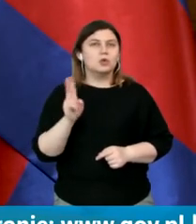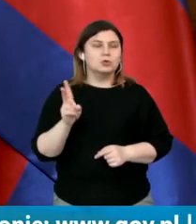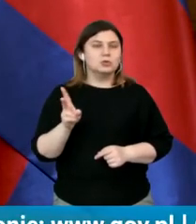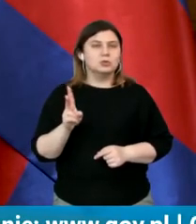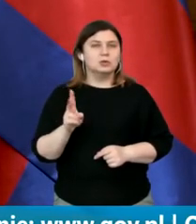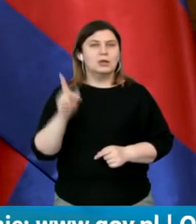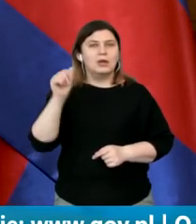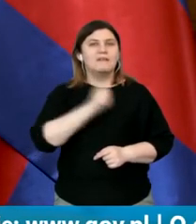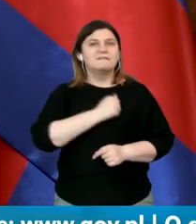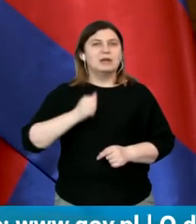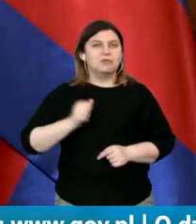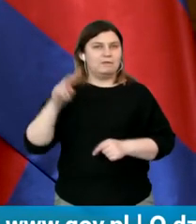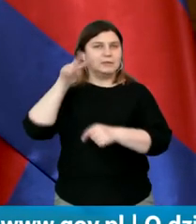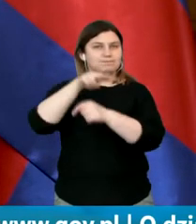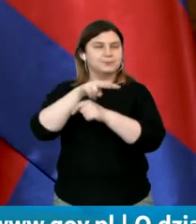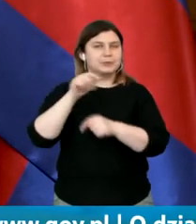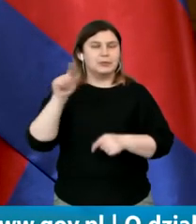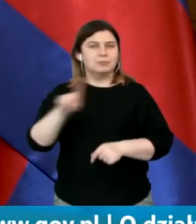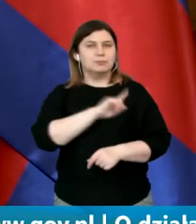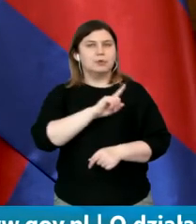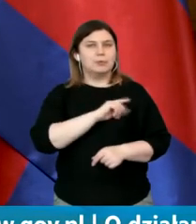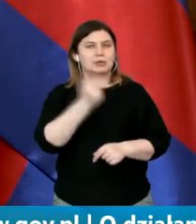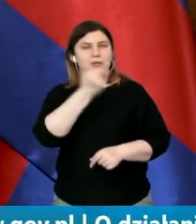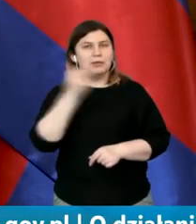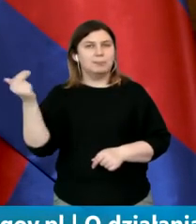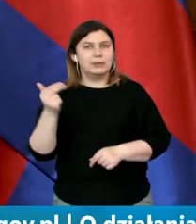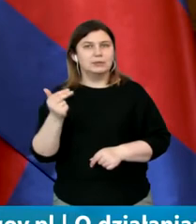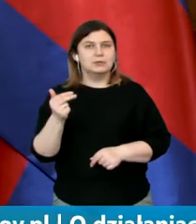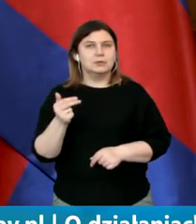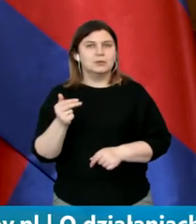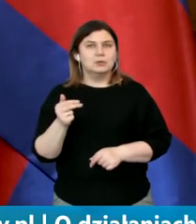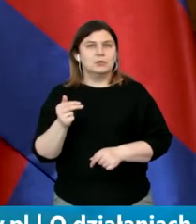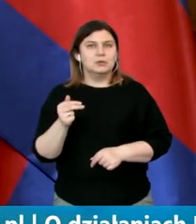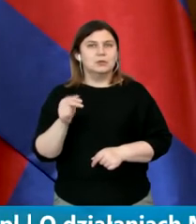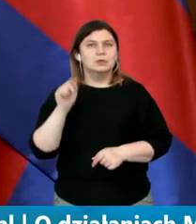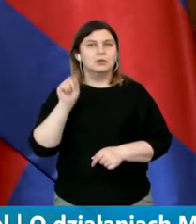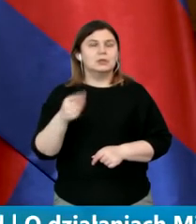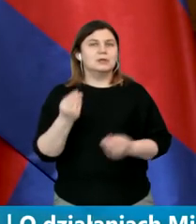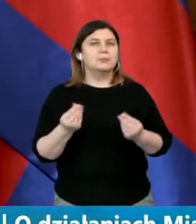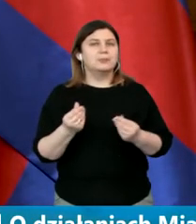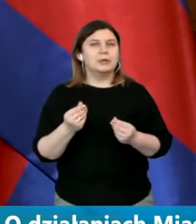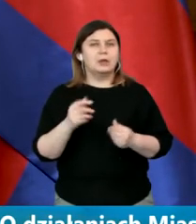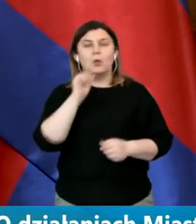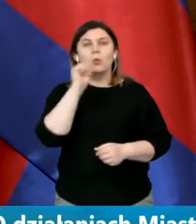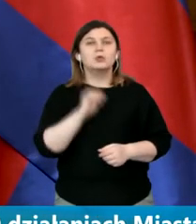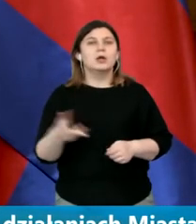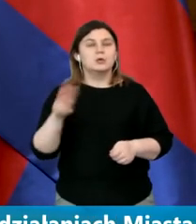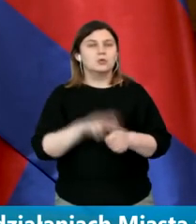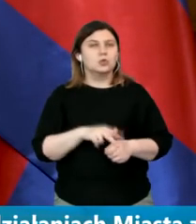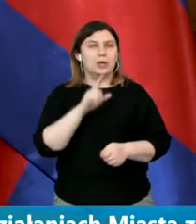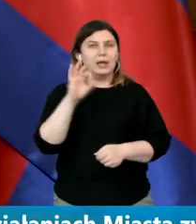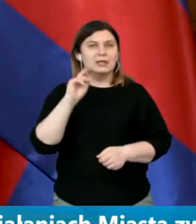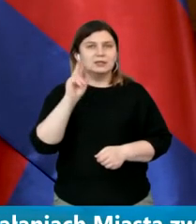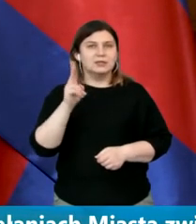pułapu Warszawy przypilnuje tego tematu na tyle, abyśmy tych środków finansowych z Unii, które są przewidziane na SKM-kę,